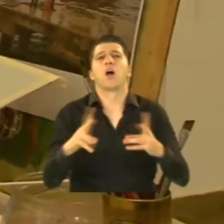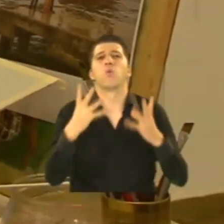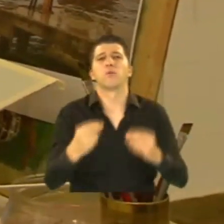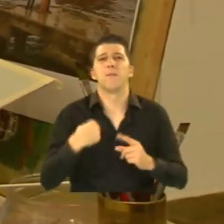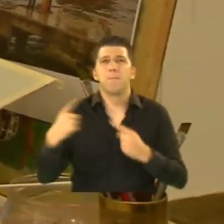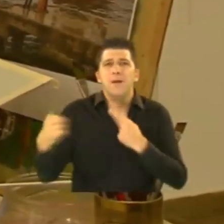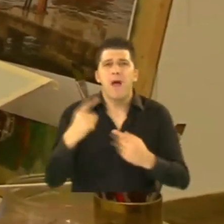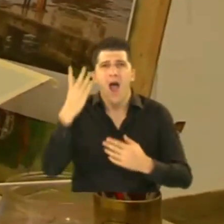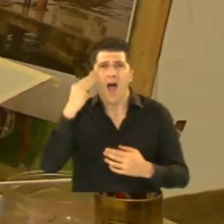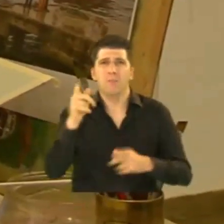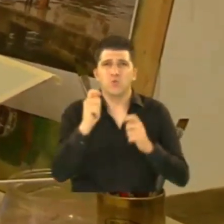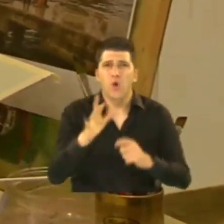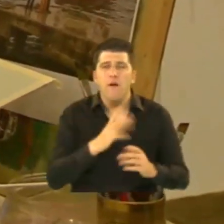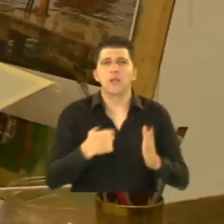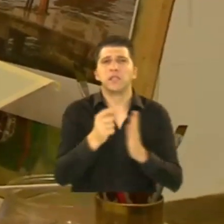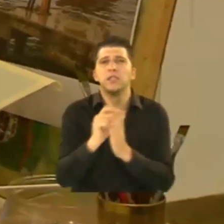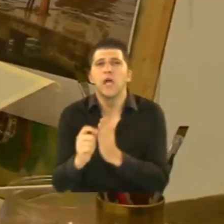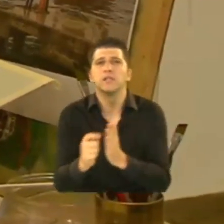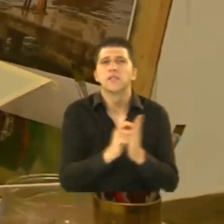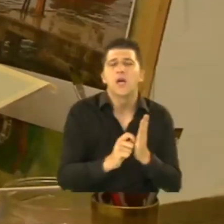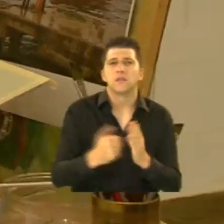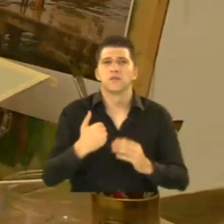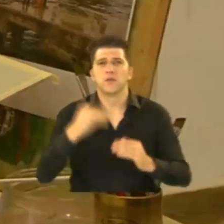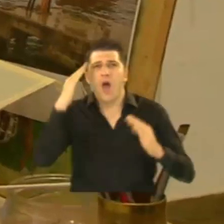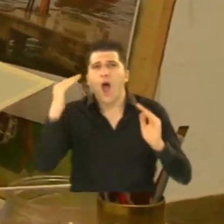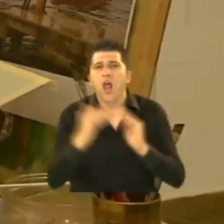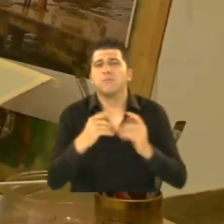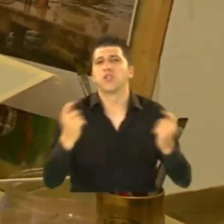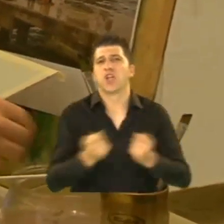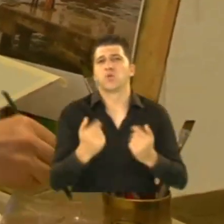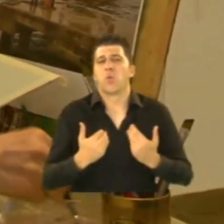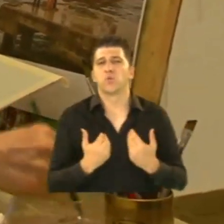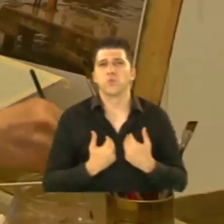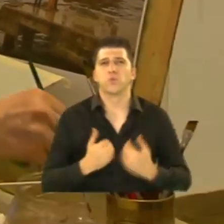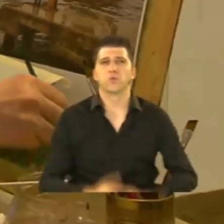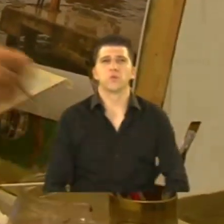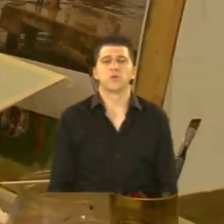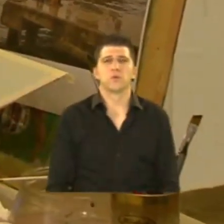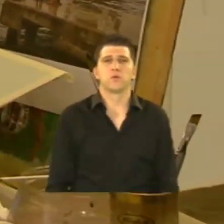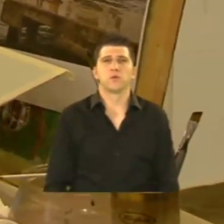Birbirimizi anlamadığımız zamanlarda yazışarak anlaşmaya çalışıyoruz.